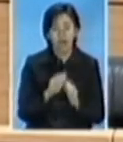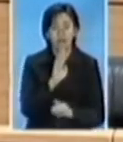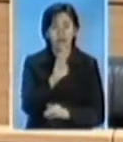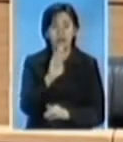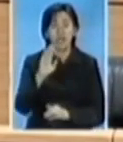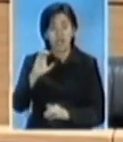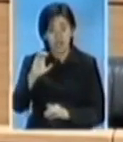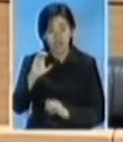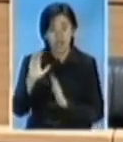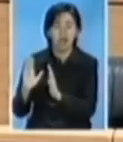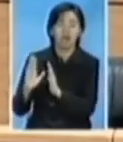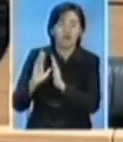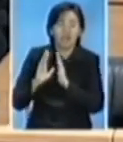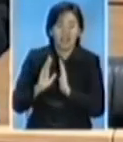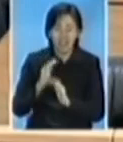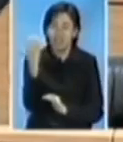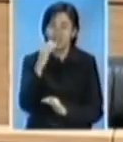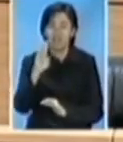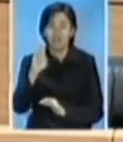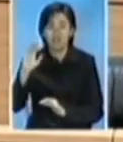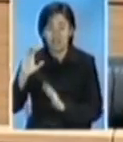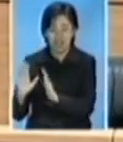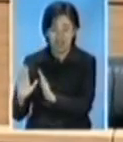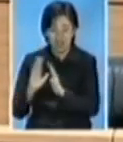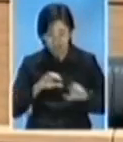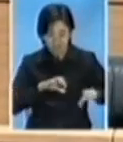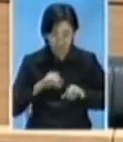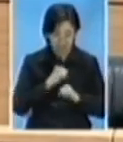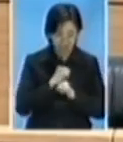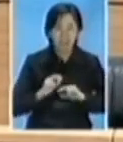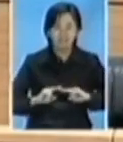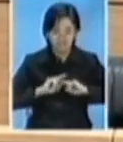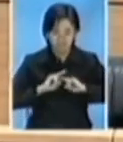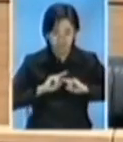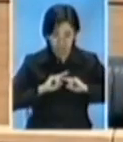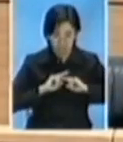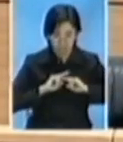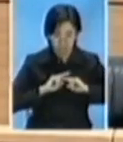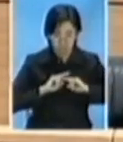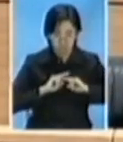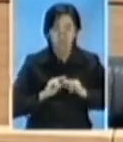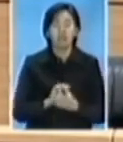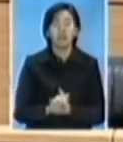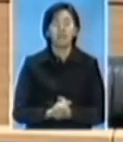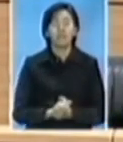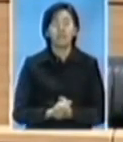BBC เป็นต้นแบบมีการบริหารโดยอิสระจากรัฐะเท่าที่ทำ